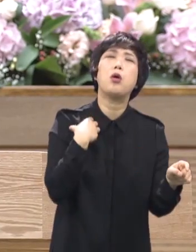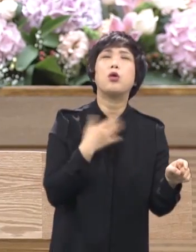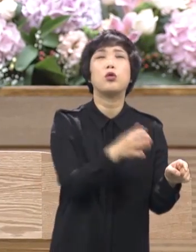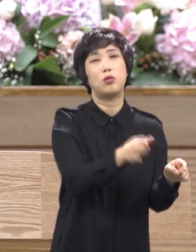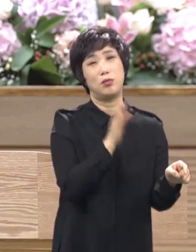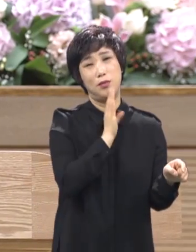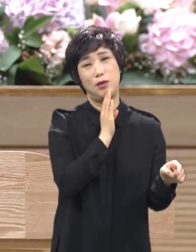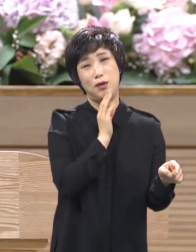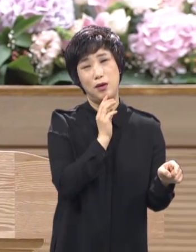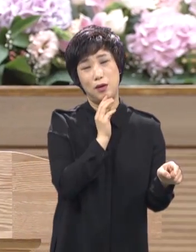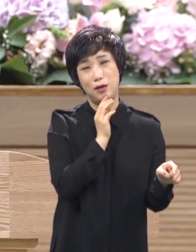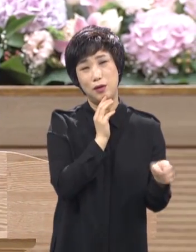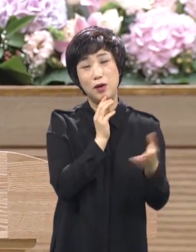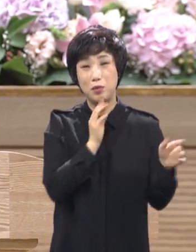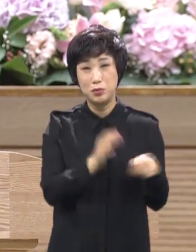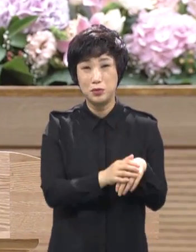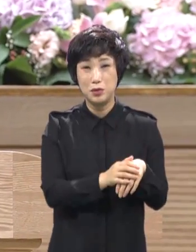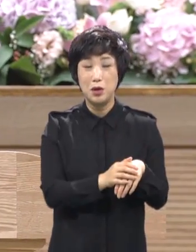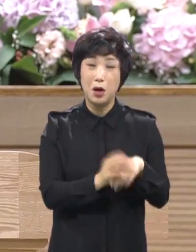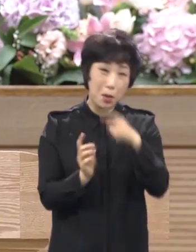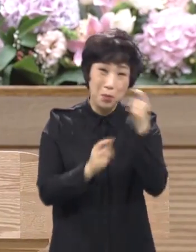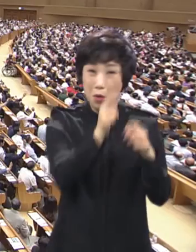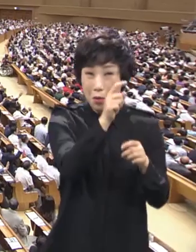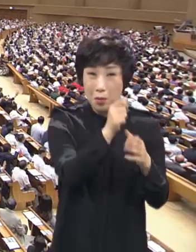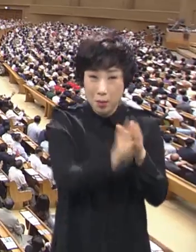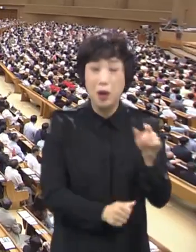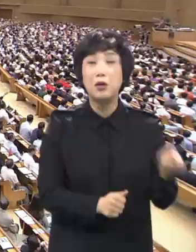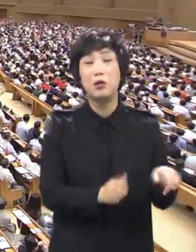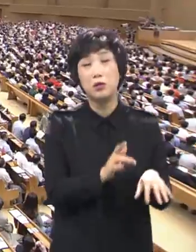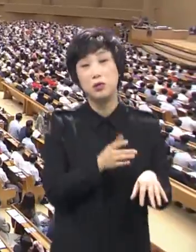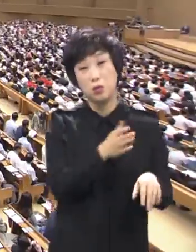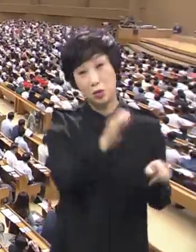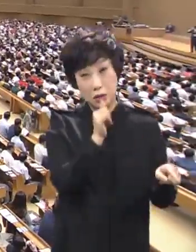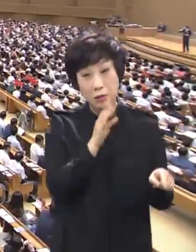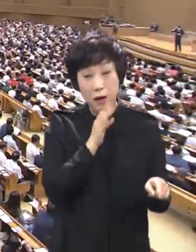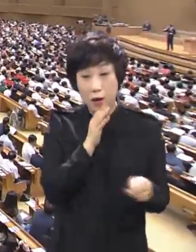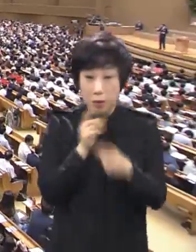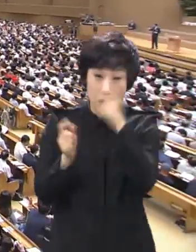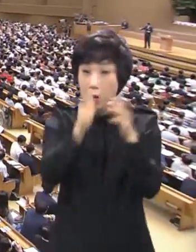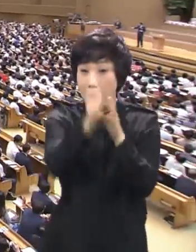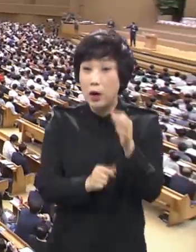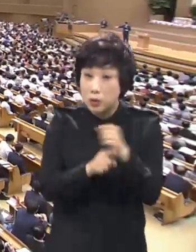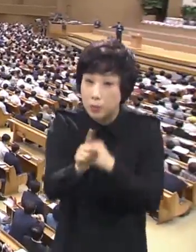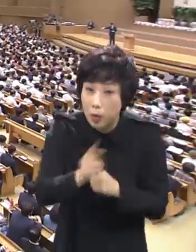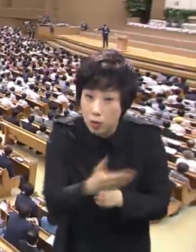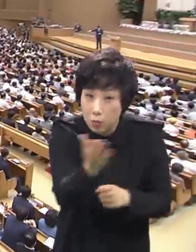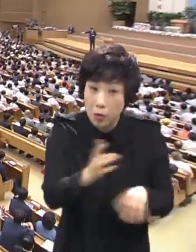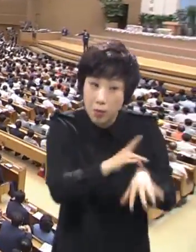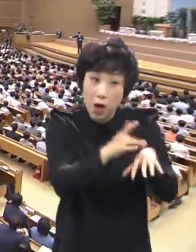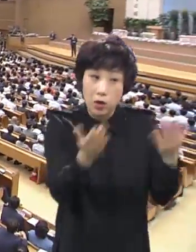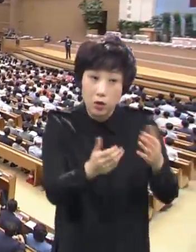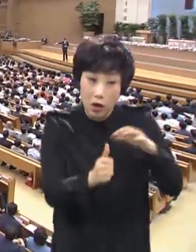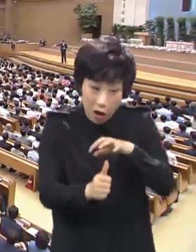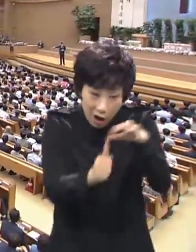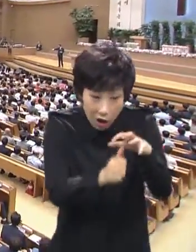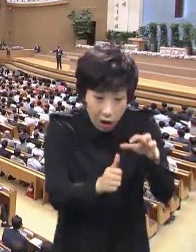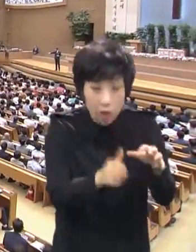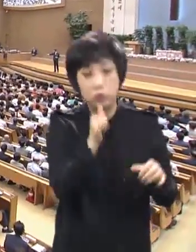겁니다. 어떻든 미혹합니다. 이미 미혹당했단 말은 고놈에게